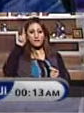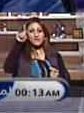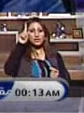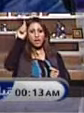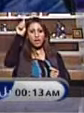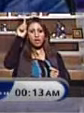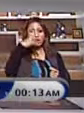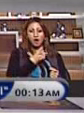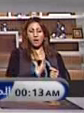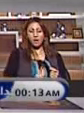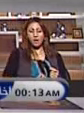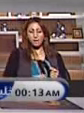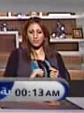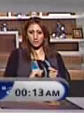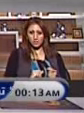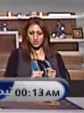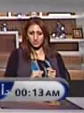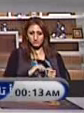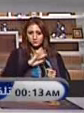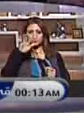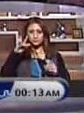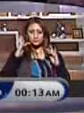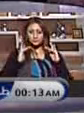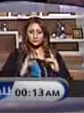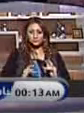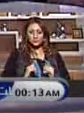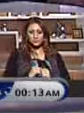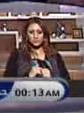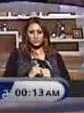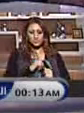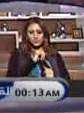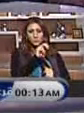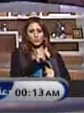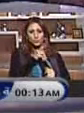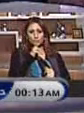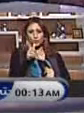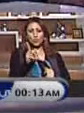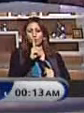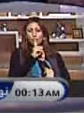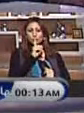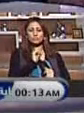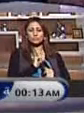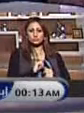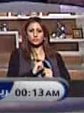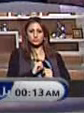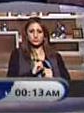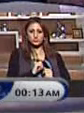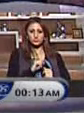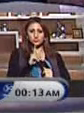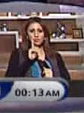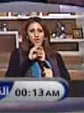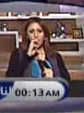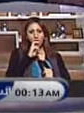المحسنين فقال احد الحاضرين قسوت على امير المؤمنين قال اسق اتنافس تهلكو والله